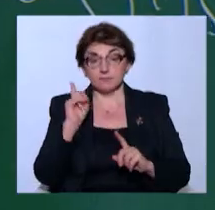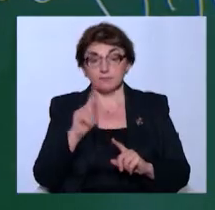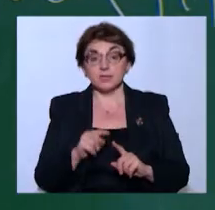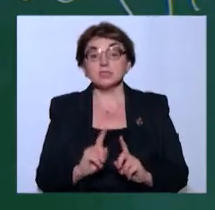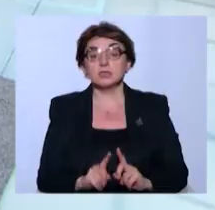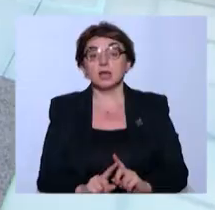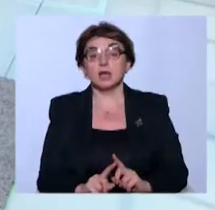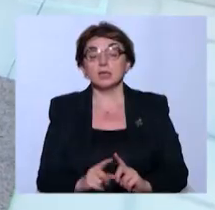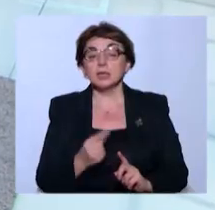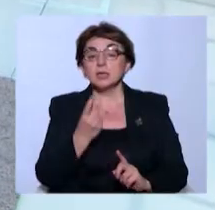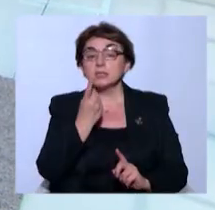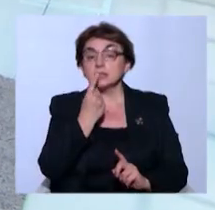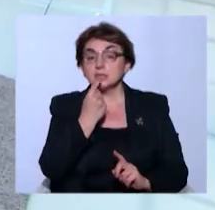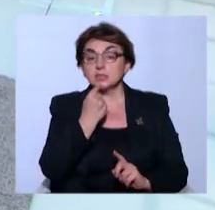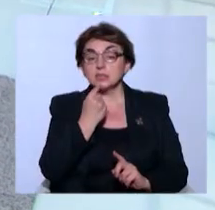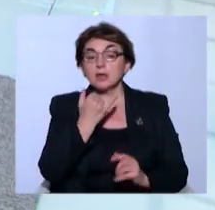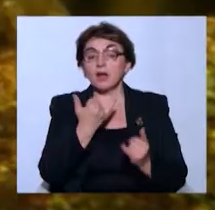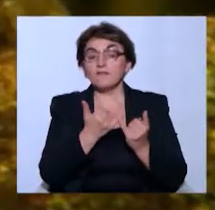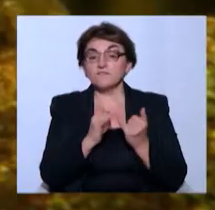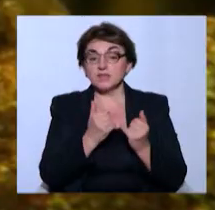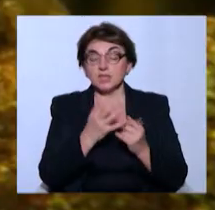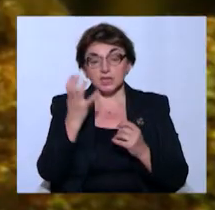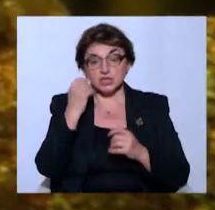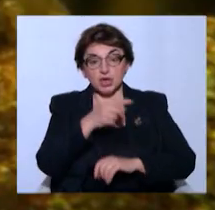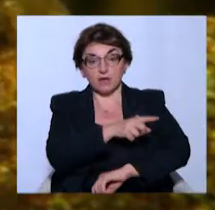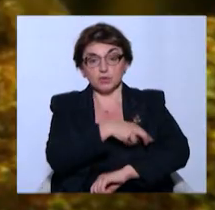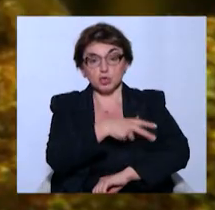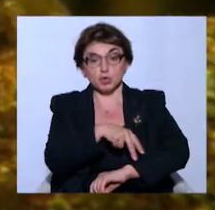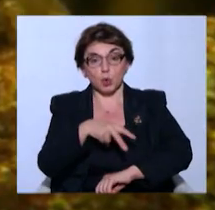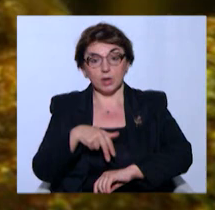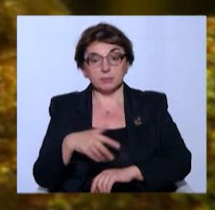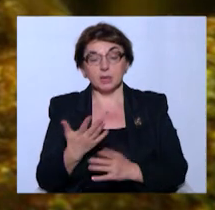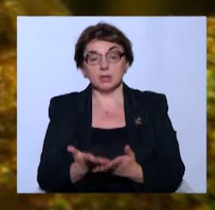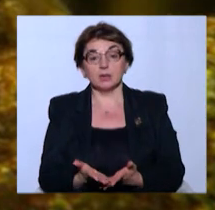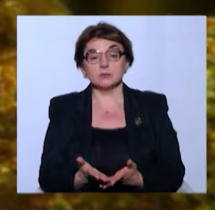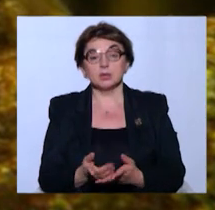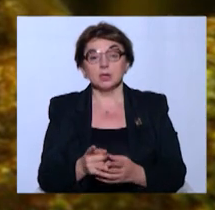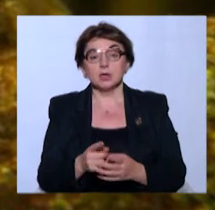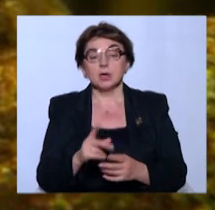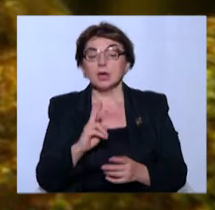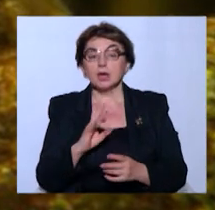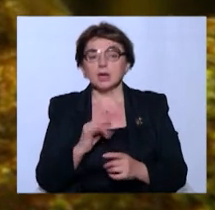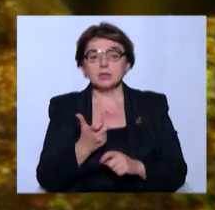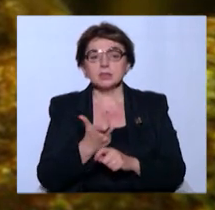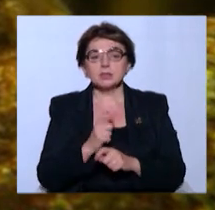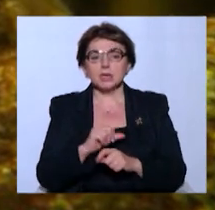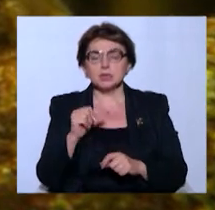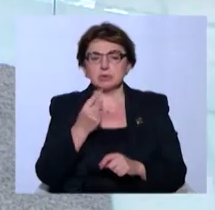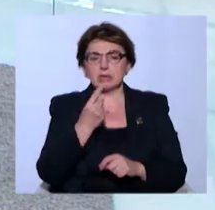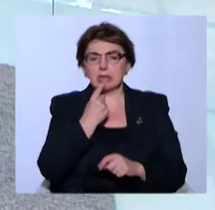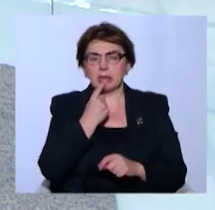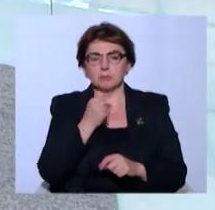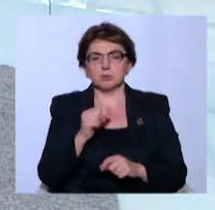ზოგიერთ ზღვის ორგანიზმ, მაგალითად აქტინიას, აქვს მსუსხავი ძაფები, რომლებიც შხამს გამოყოფს და